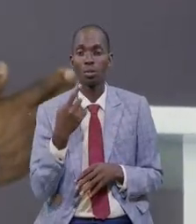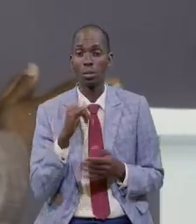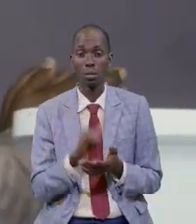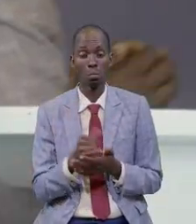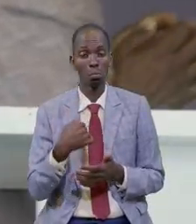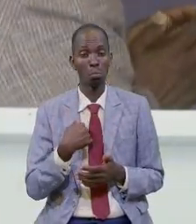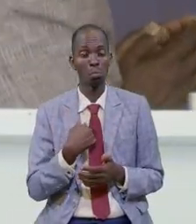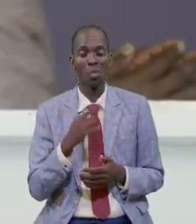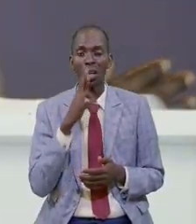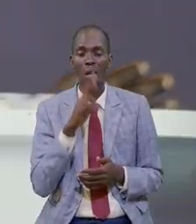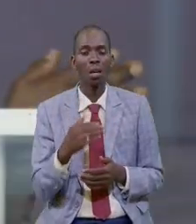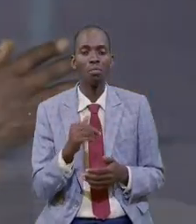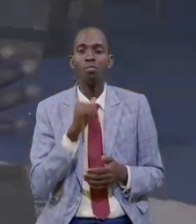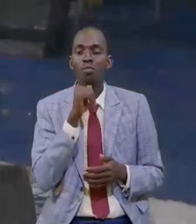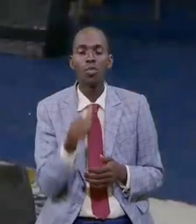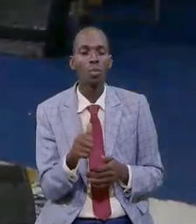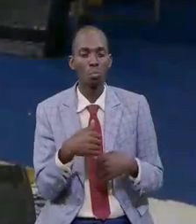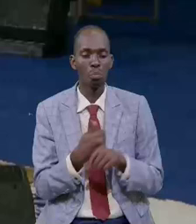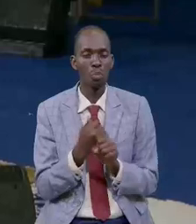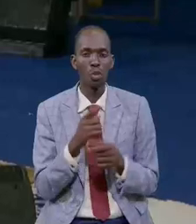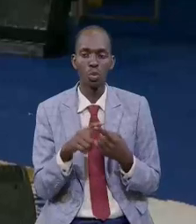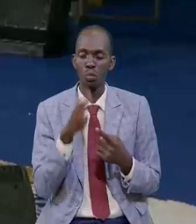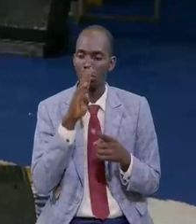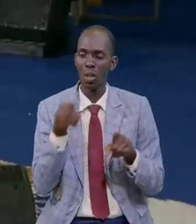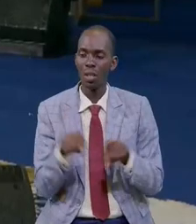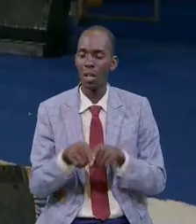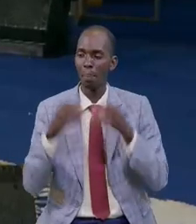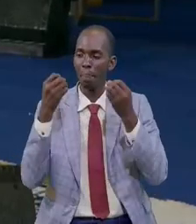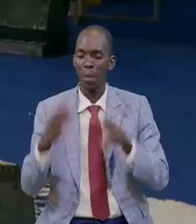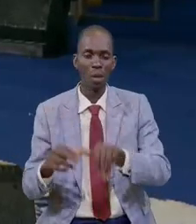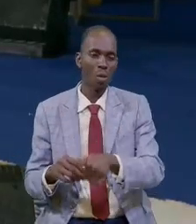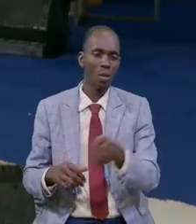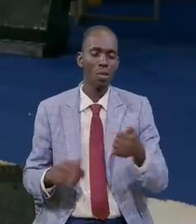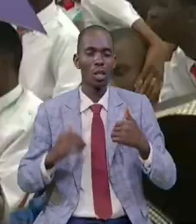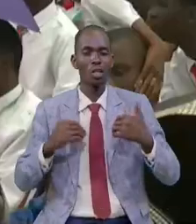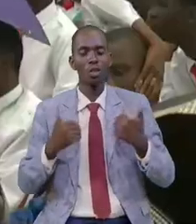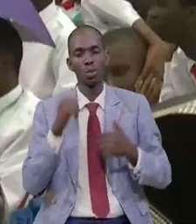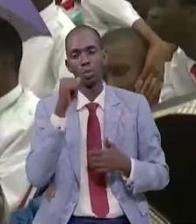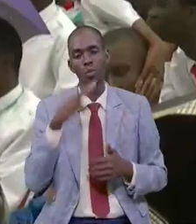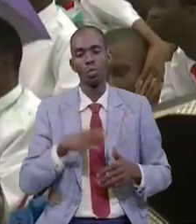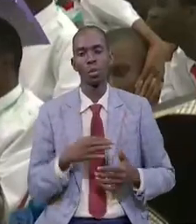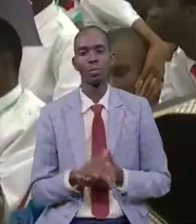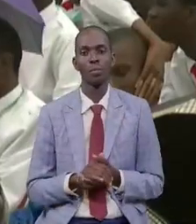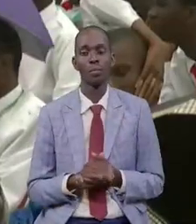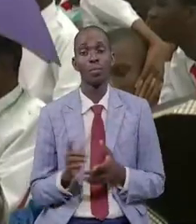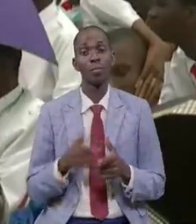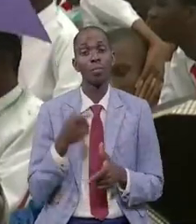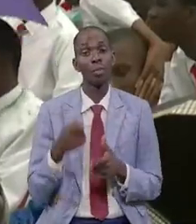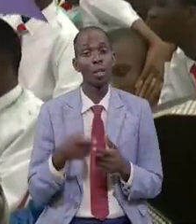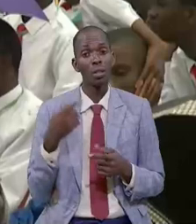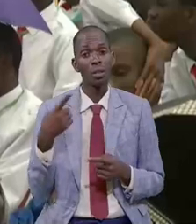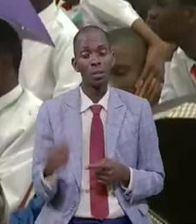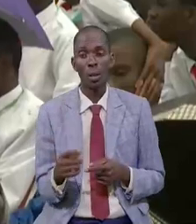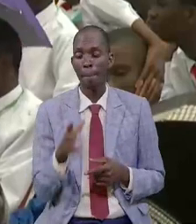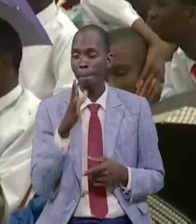je ne va pas je serai pas comme eux finalement la mère a dit